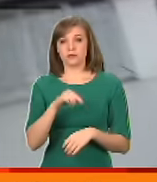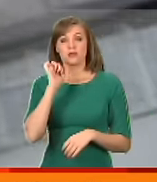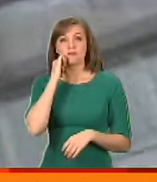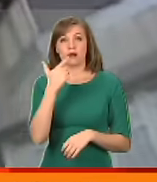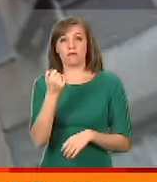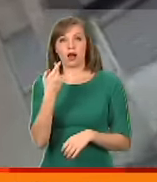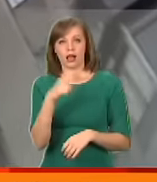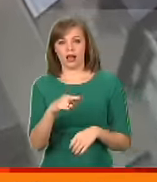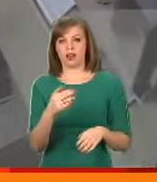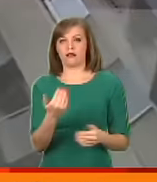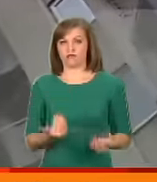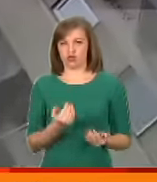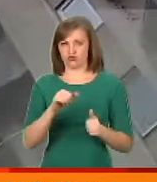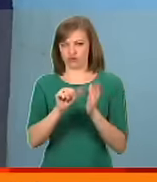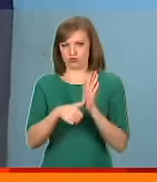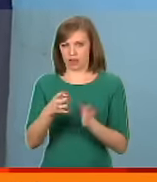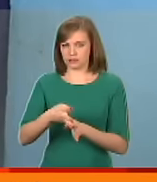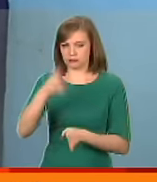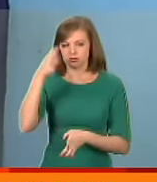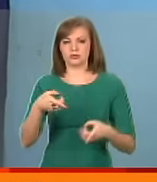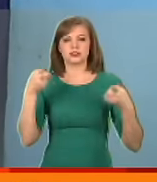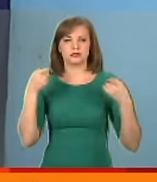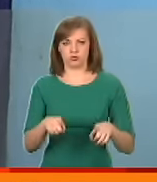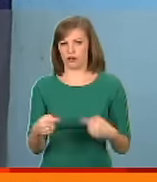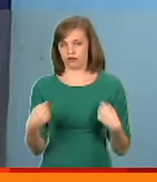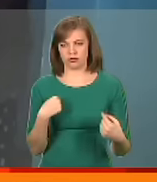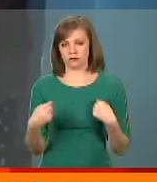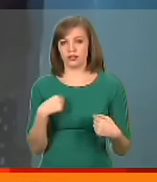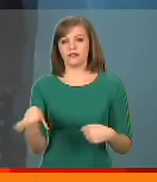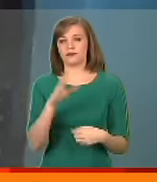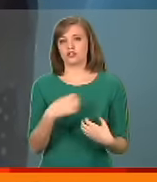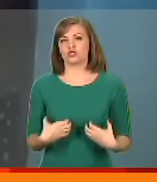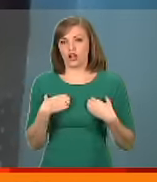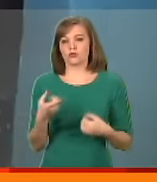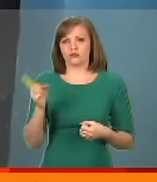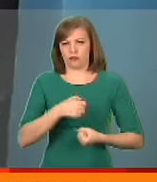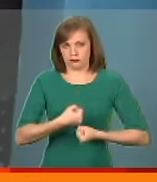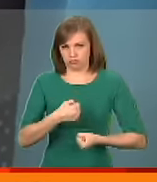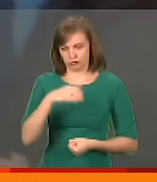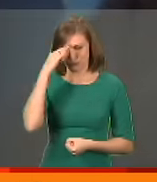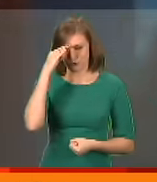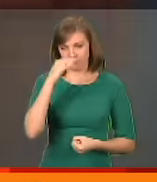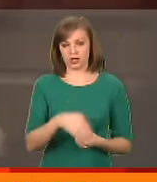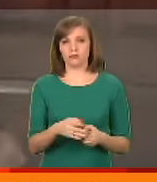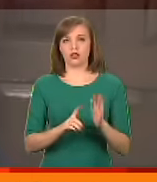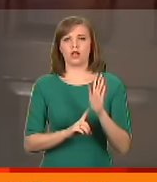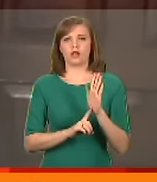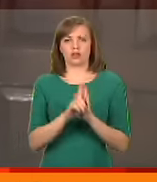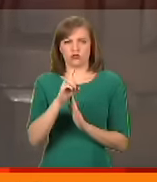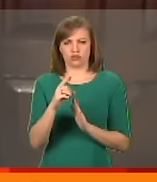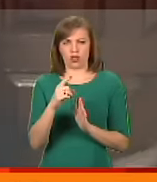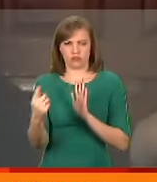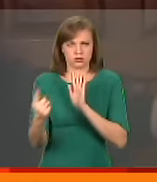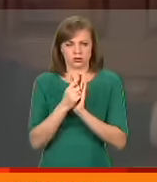для мешканців одеської 16-поверхівки – справжня біда. Жахаються її навіть кремезні чоловіки. Починає на мене